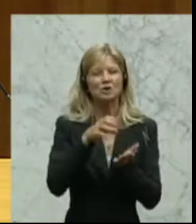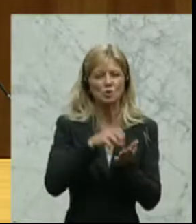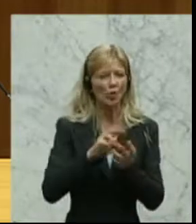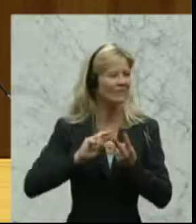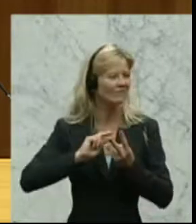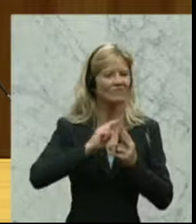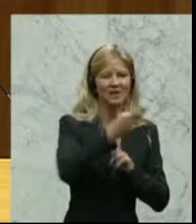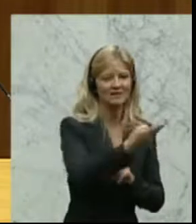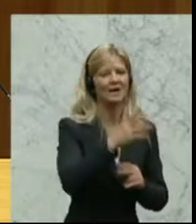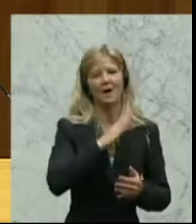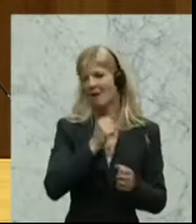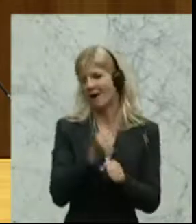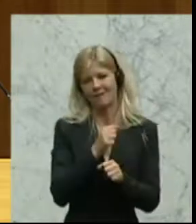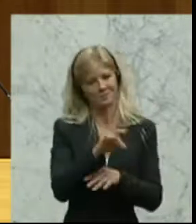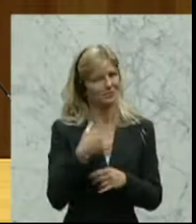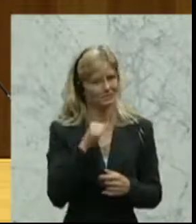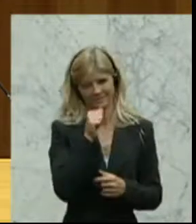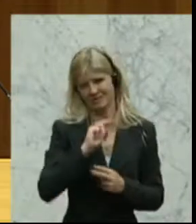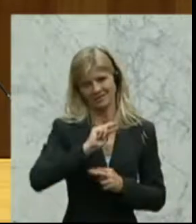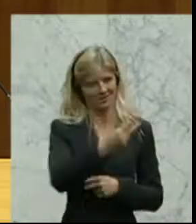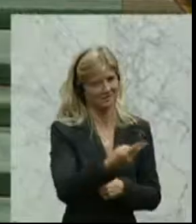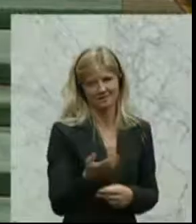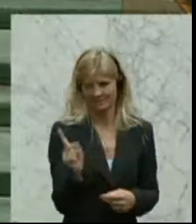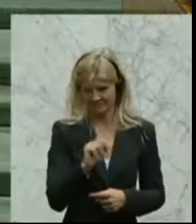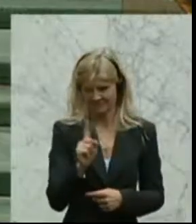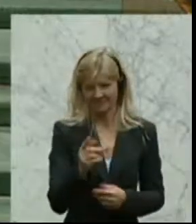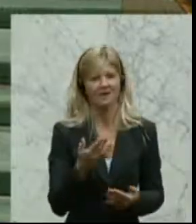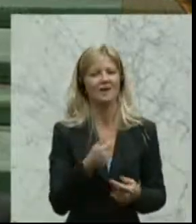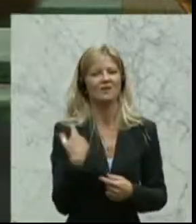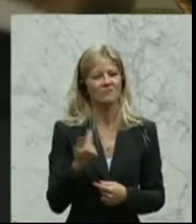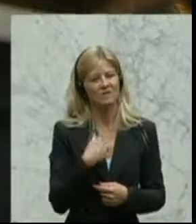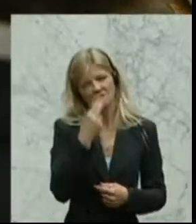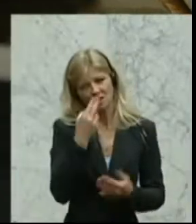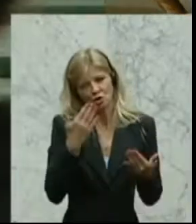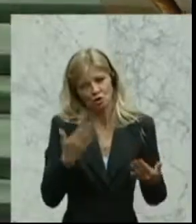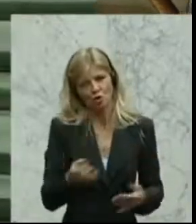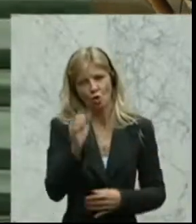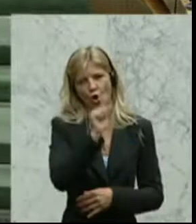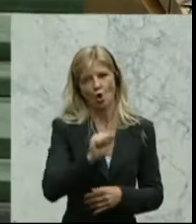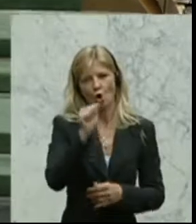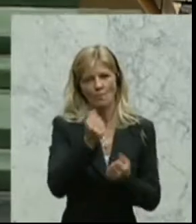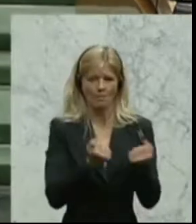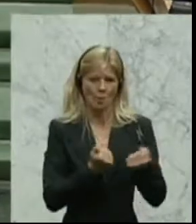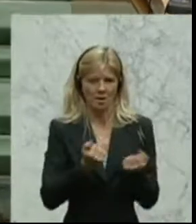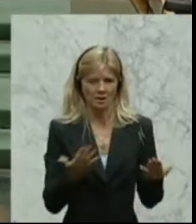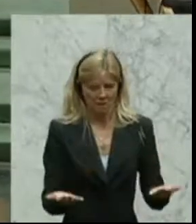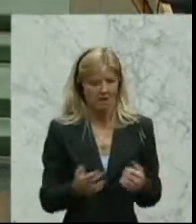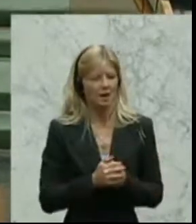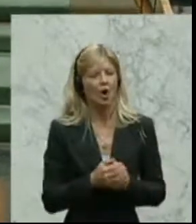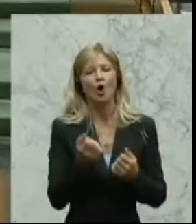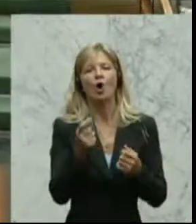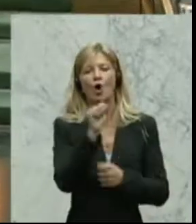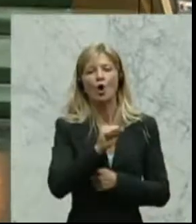Arbeitsplatz. In diesem Sinne, so sehen wir NEOS Europapolitik. Europapolitik ist Innenpolitik. Und ich kann nur eines